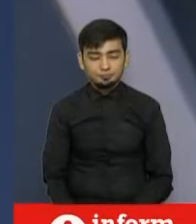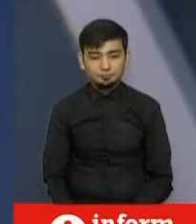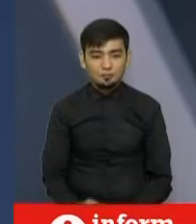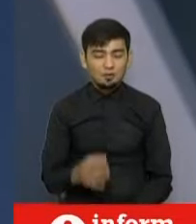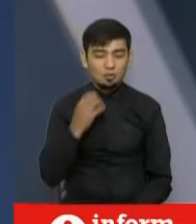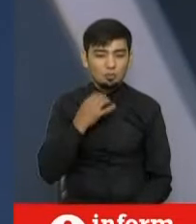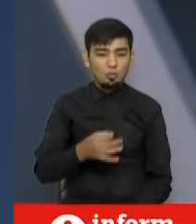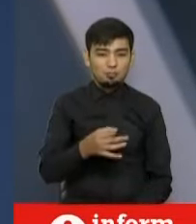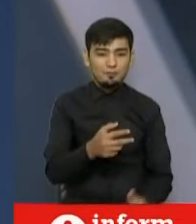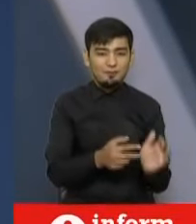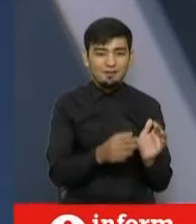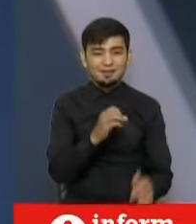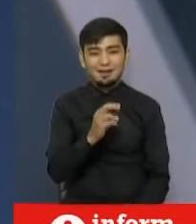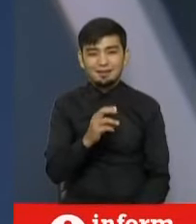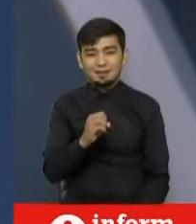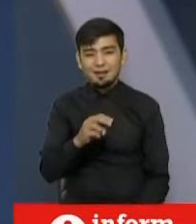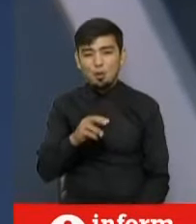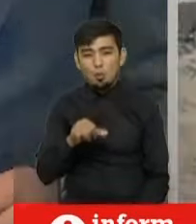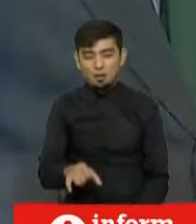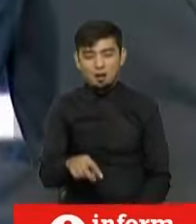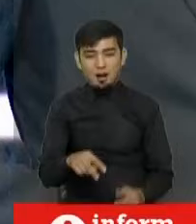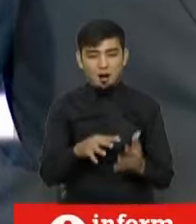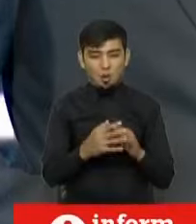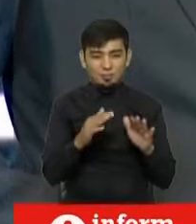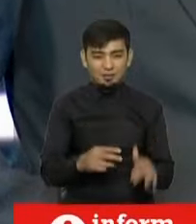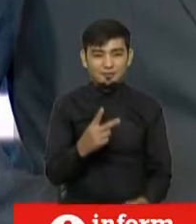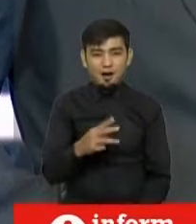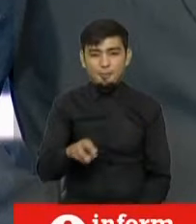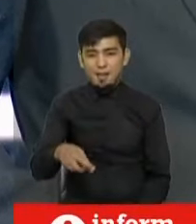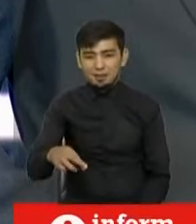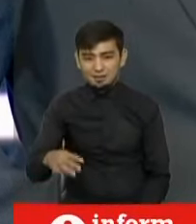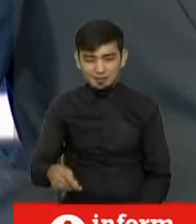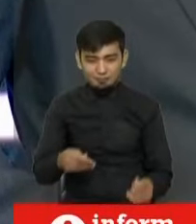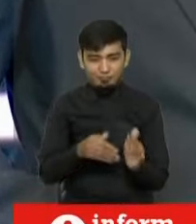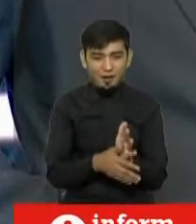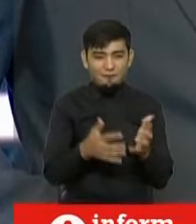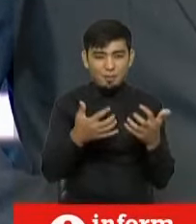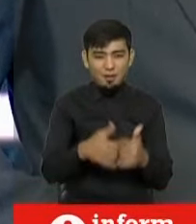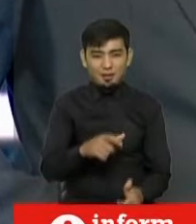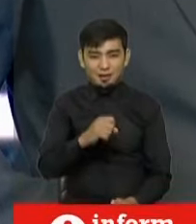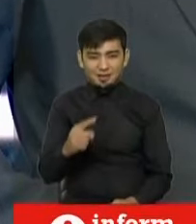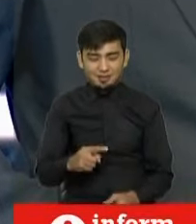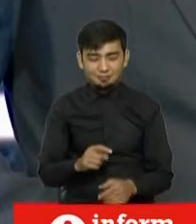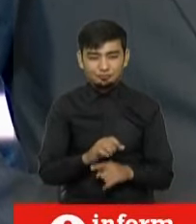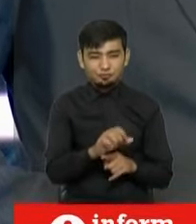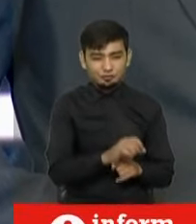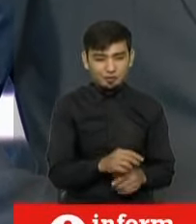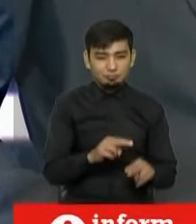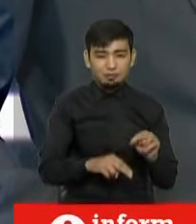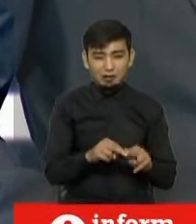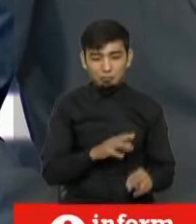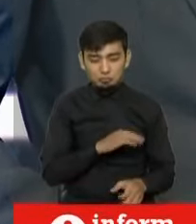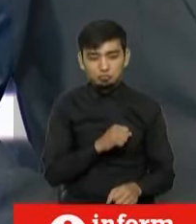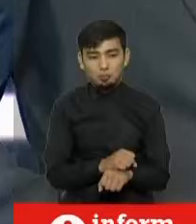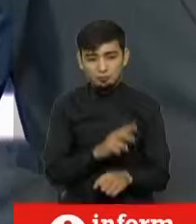Қызылорда облысы Сексеуіл ауылында құны 2 миллиард теңгеге жуық автоматты газ тарату станциясының құрылысы тоқтап тұр. 2 жыл